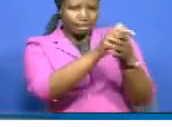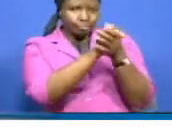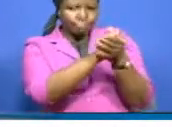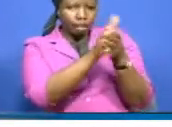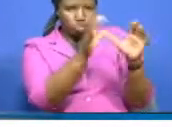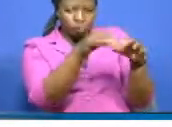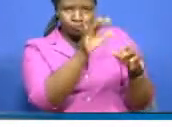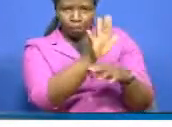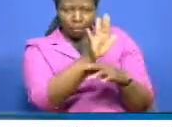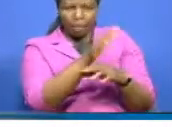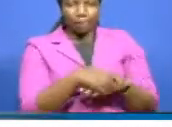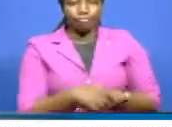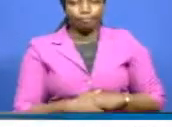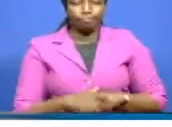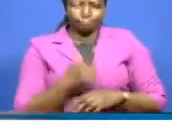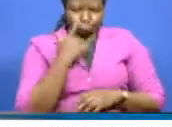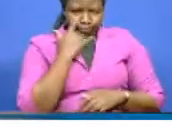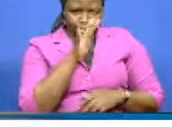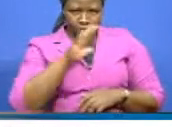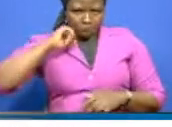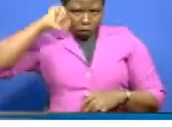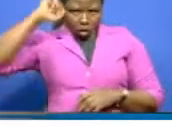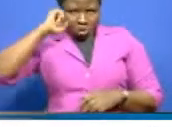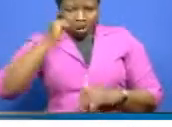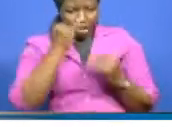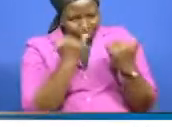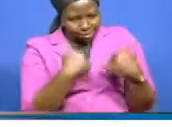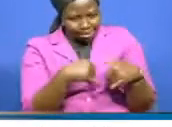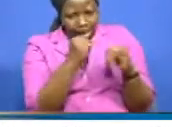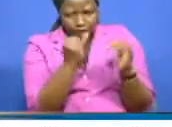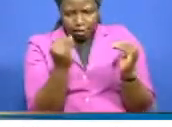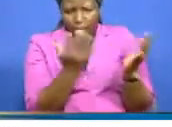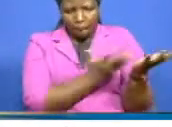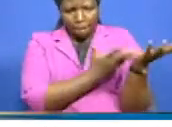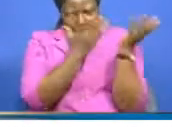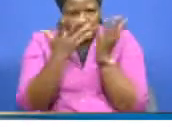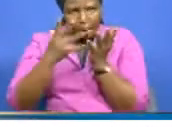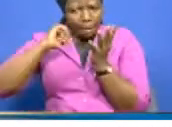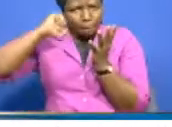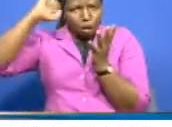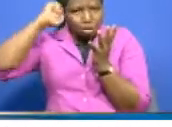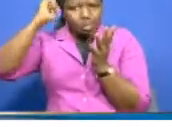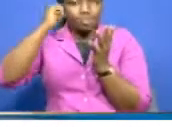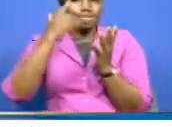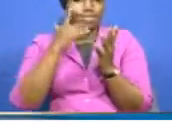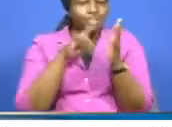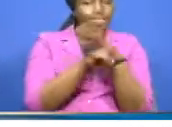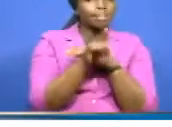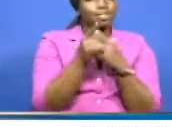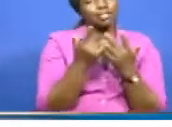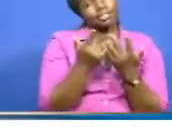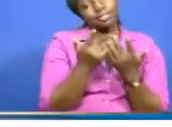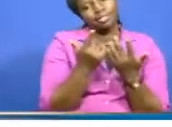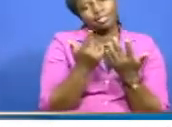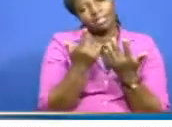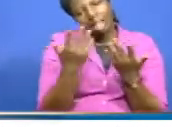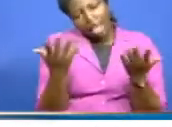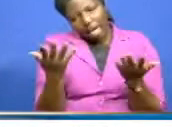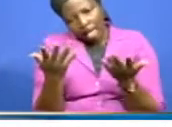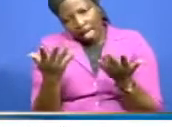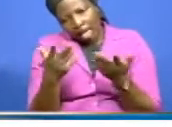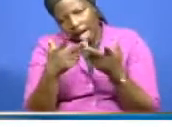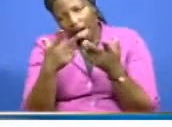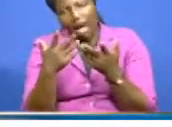yao wanajaribu kuileta kwa mlengo tunaosema wenyewe wanajiamini kuwa